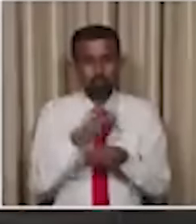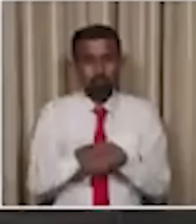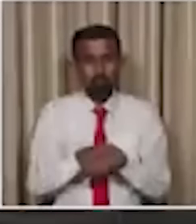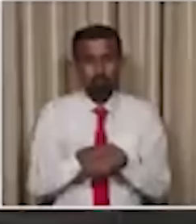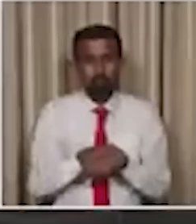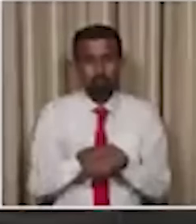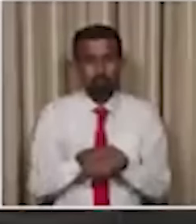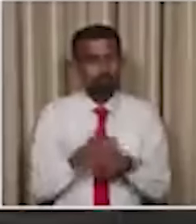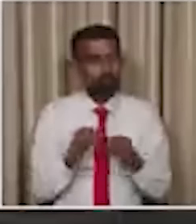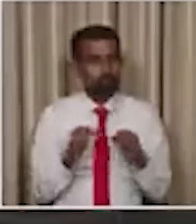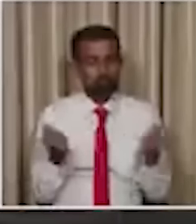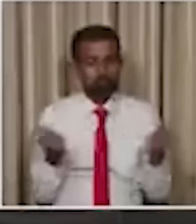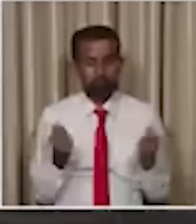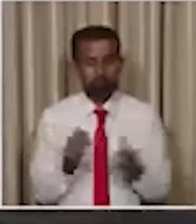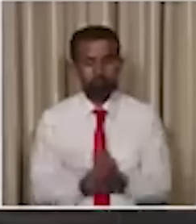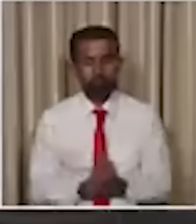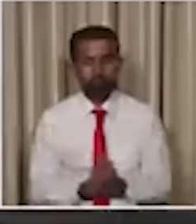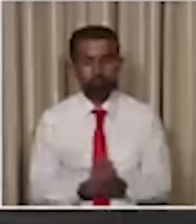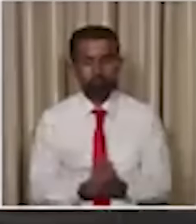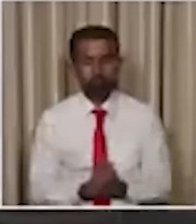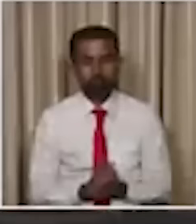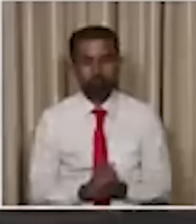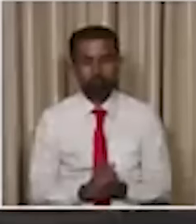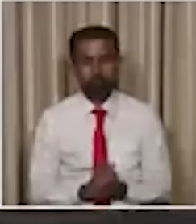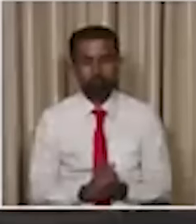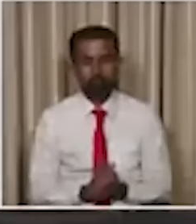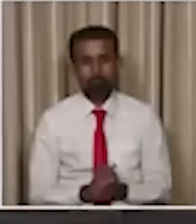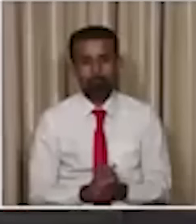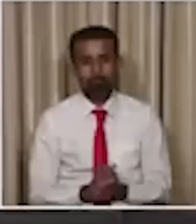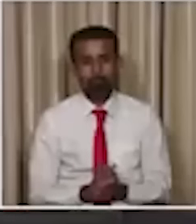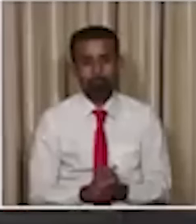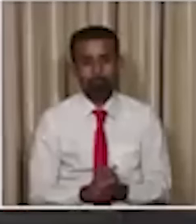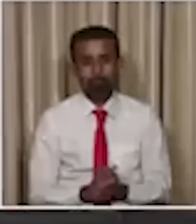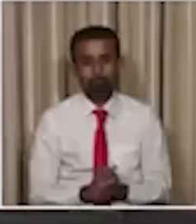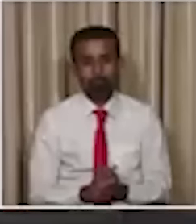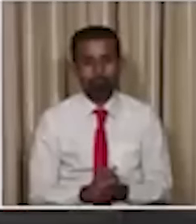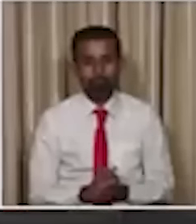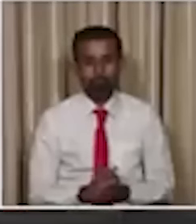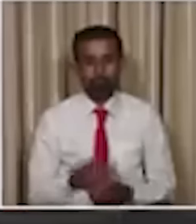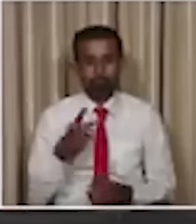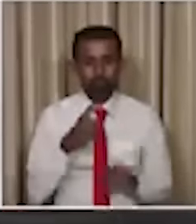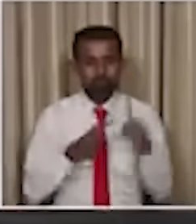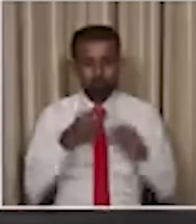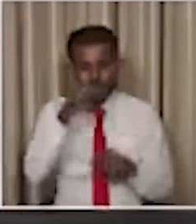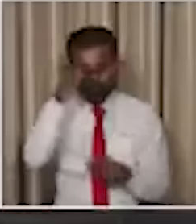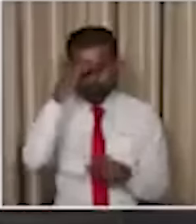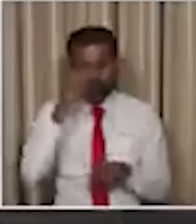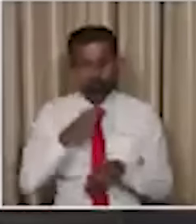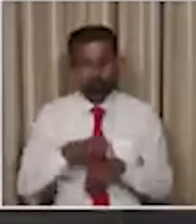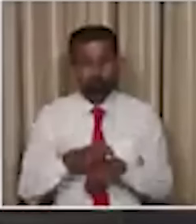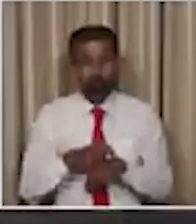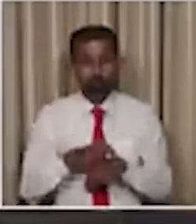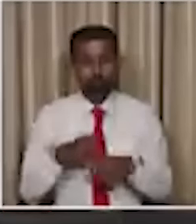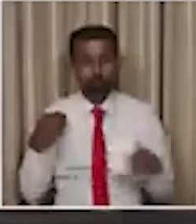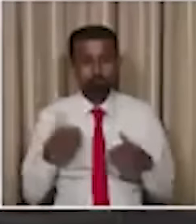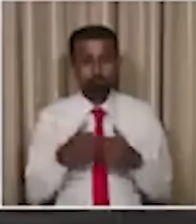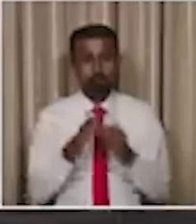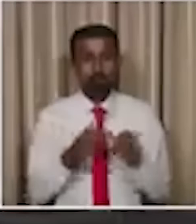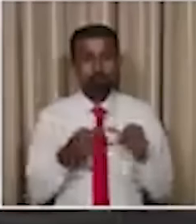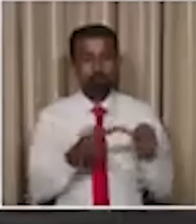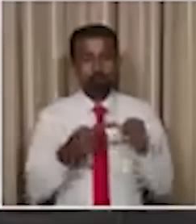අනාවරණය වී නොමැත. ඉතින් ගරු නියෝජ්‍ය කතානායකතුමනි, මම වෙලා අරගෙන මේ හැම එකටම